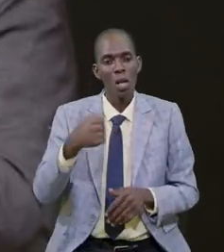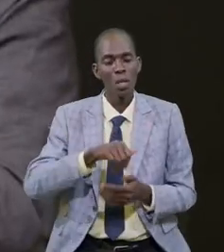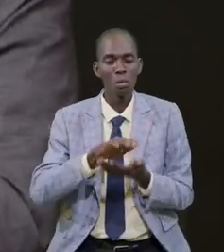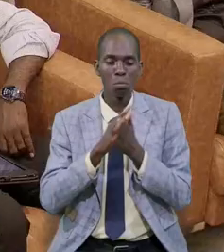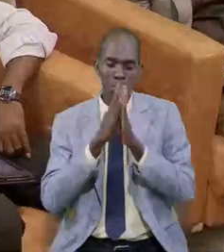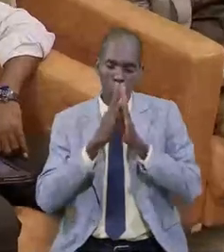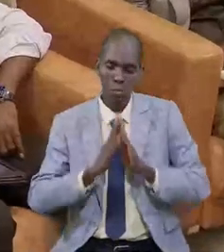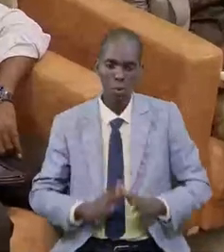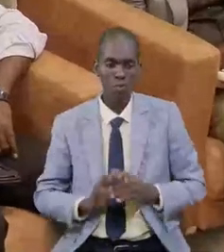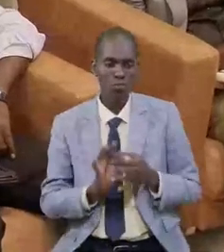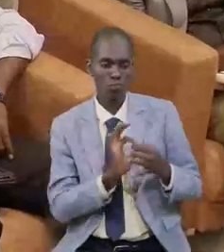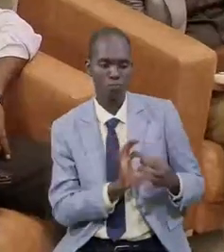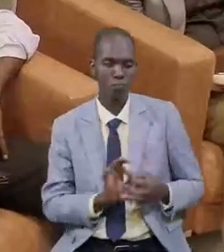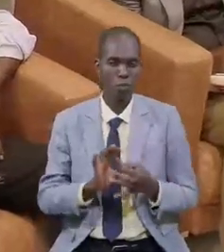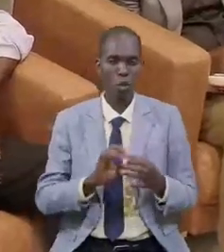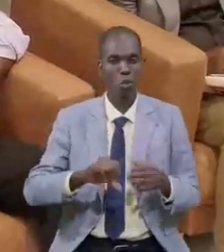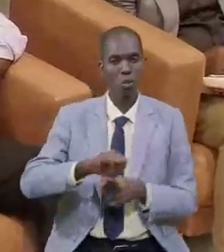relation pacifique.